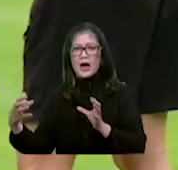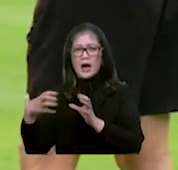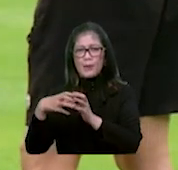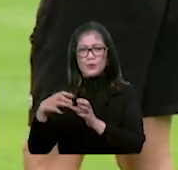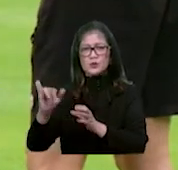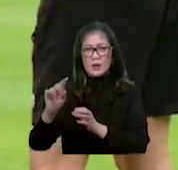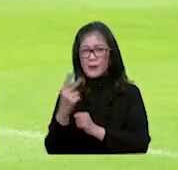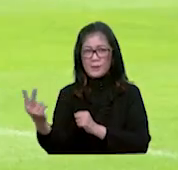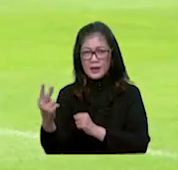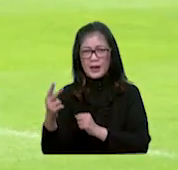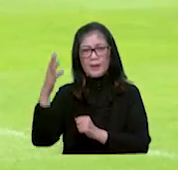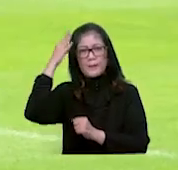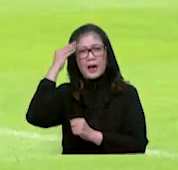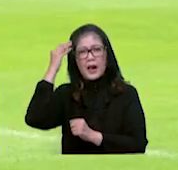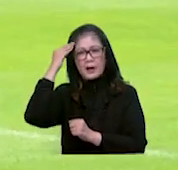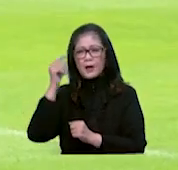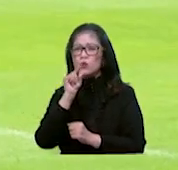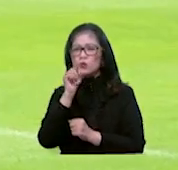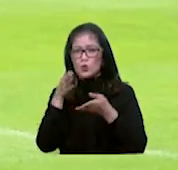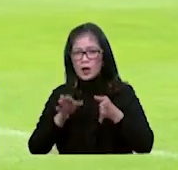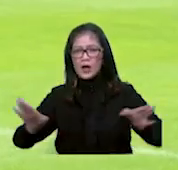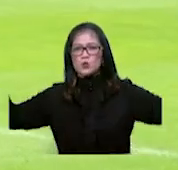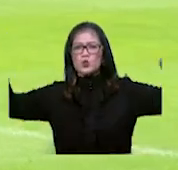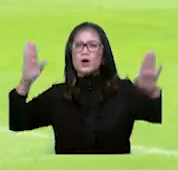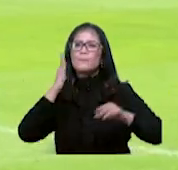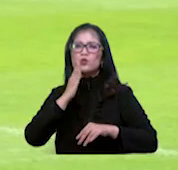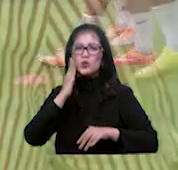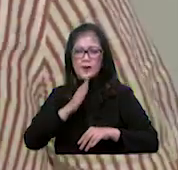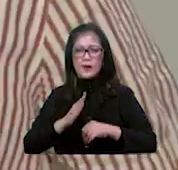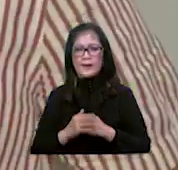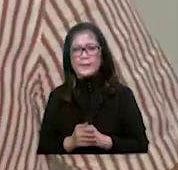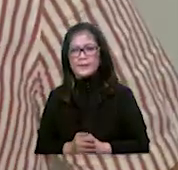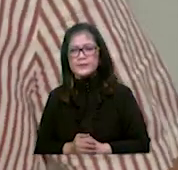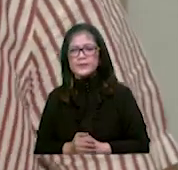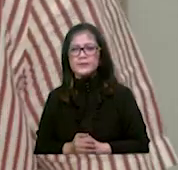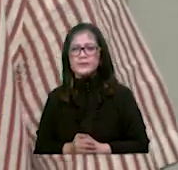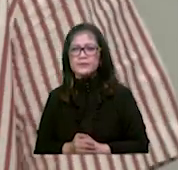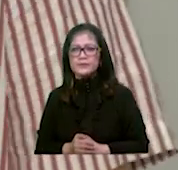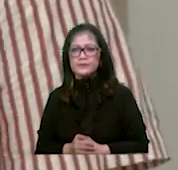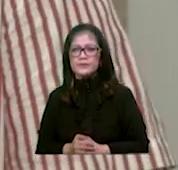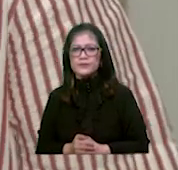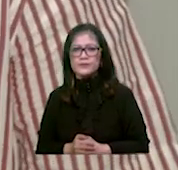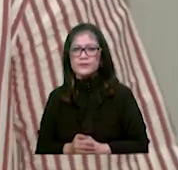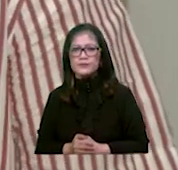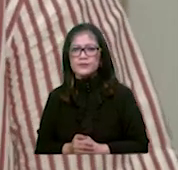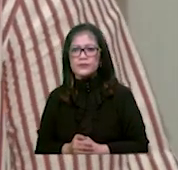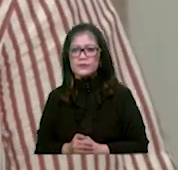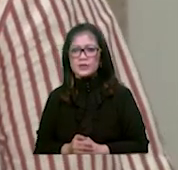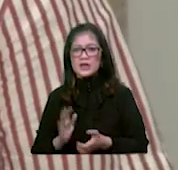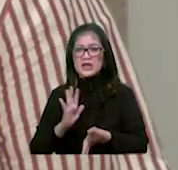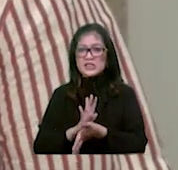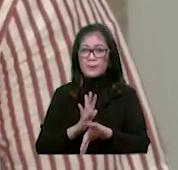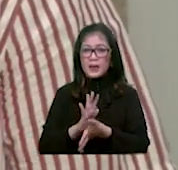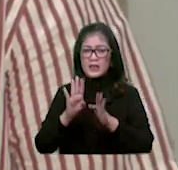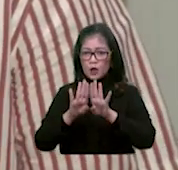pengalaman dalam memoles Garuda Muda saya pikir peluangnya cukup terbuka